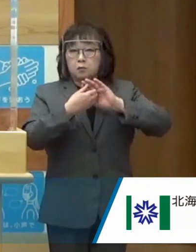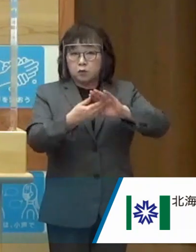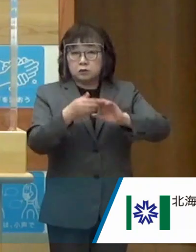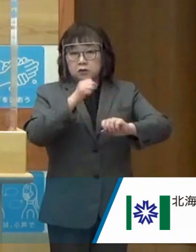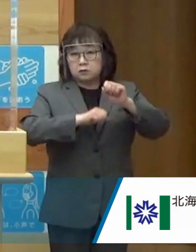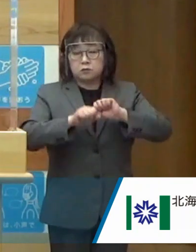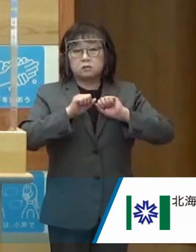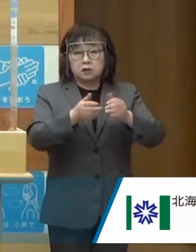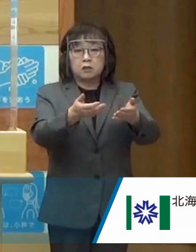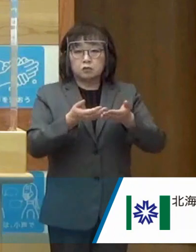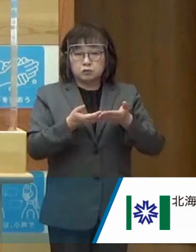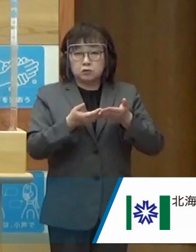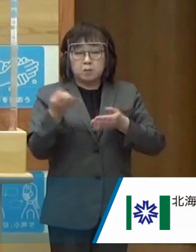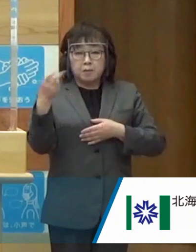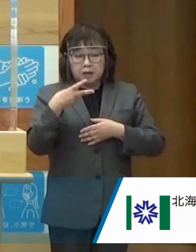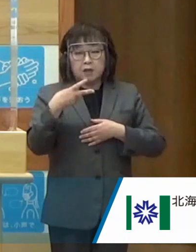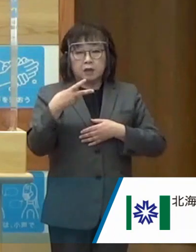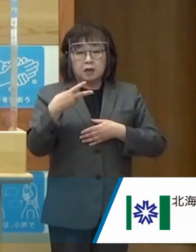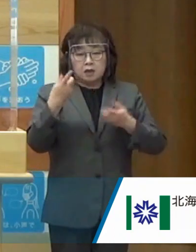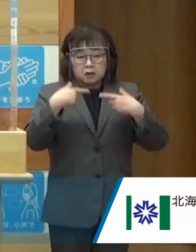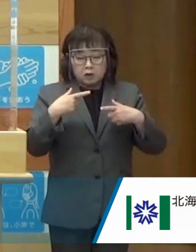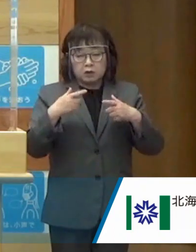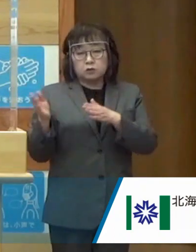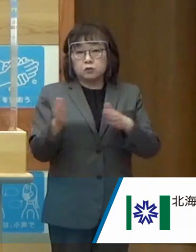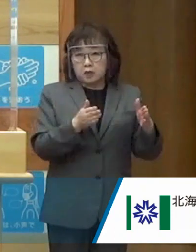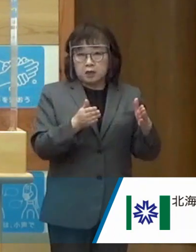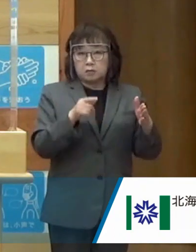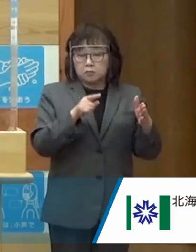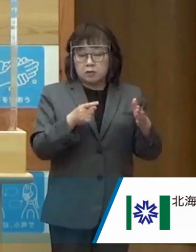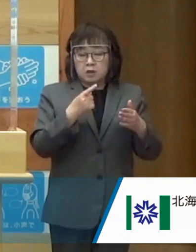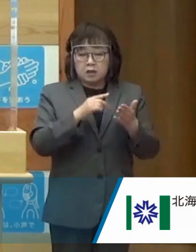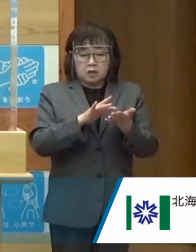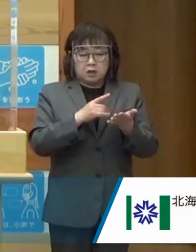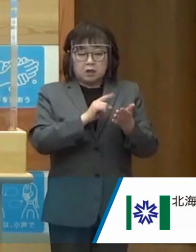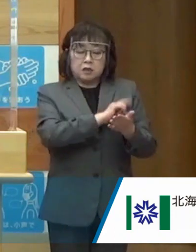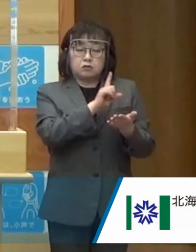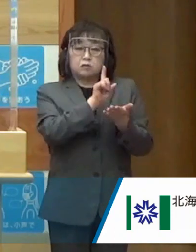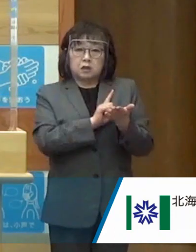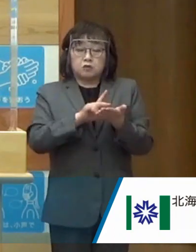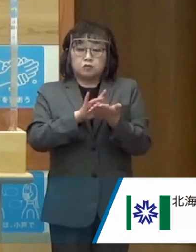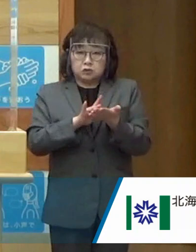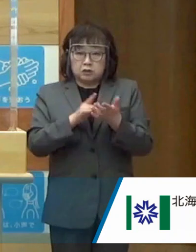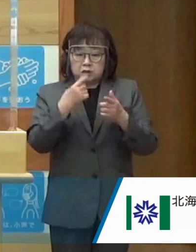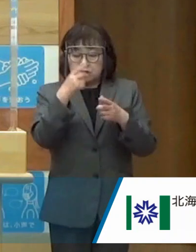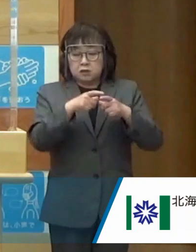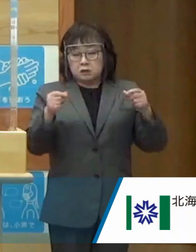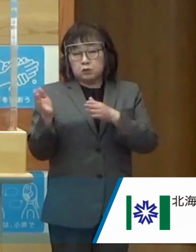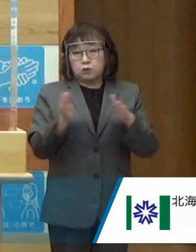組んでいただくということとともに、日頃からの備えとして解熱剤や検査キットをご用意いただくこ